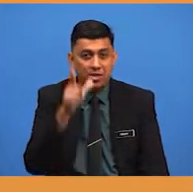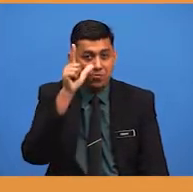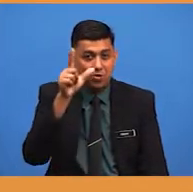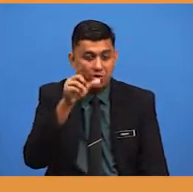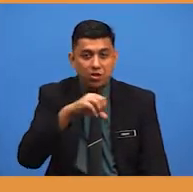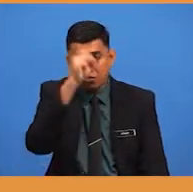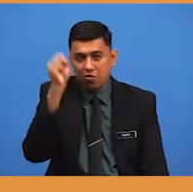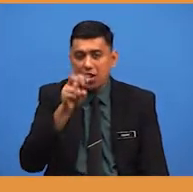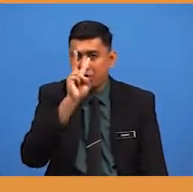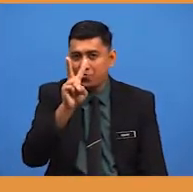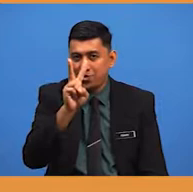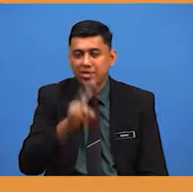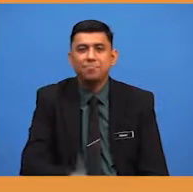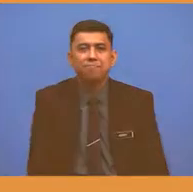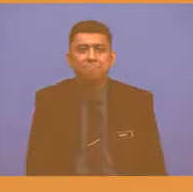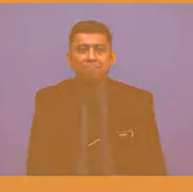Lihat soalan 2.